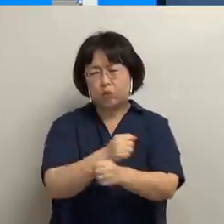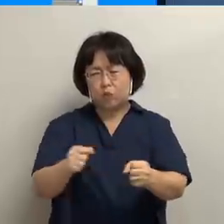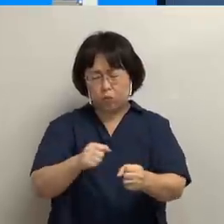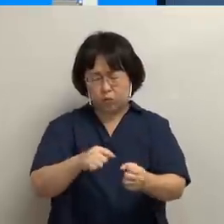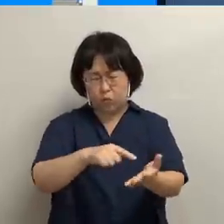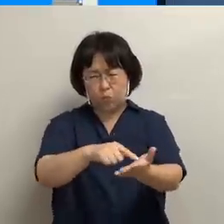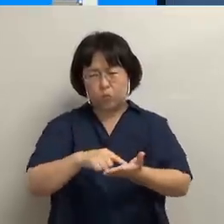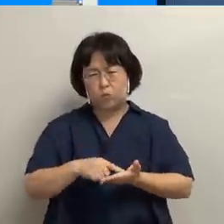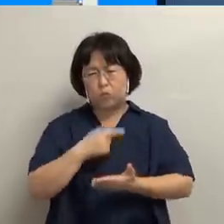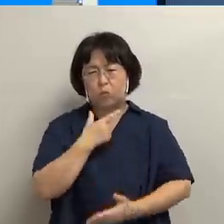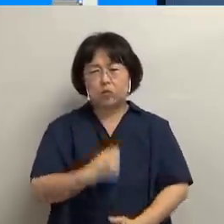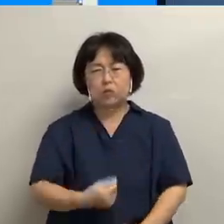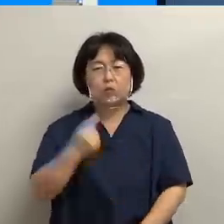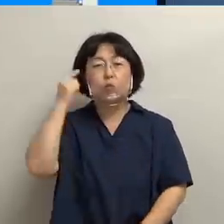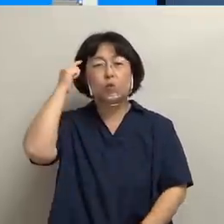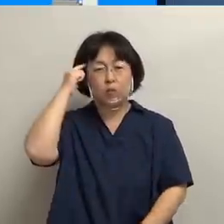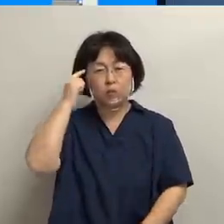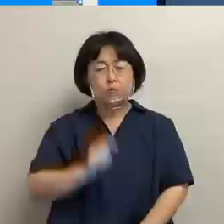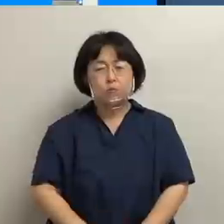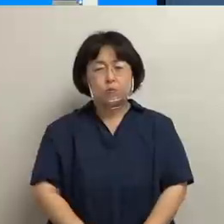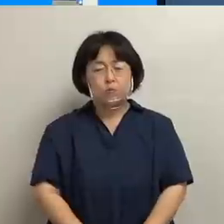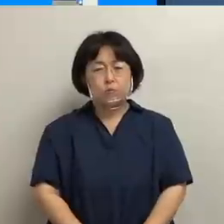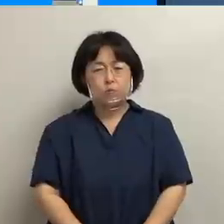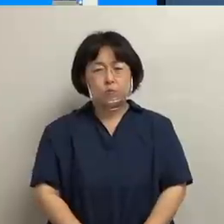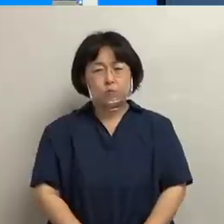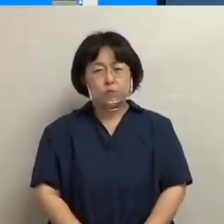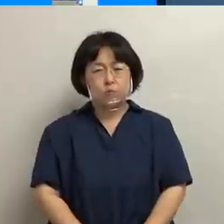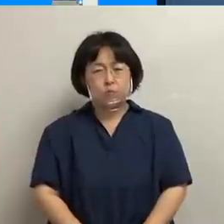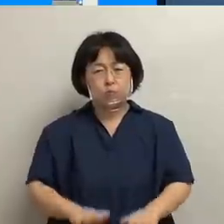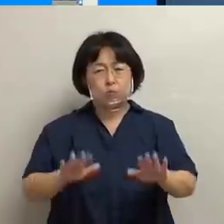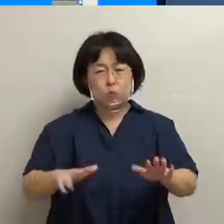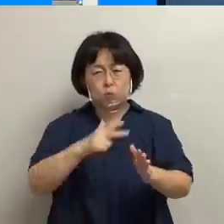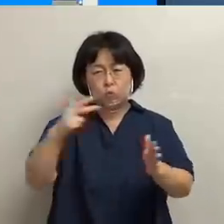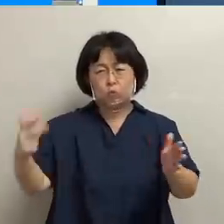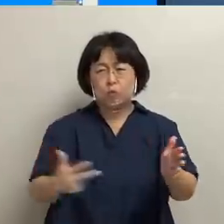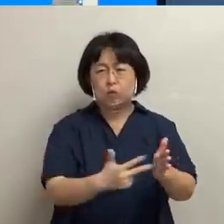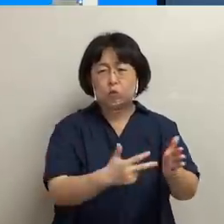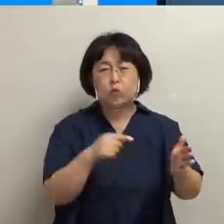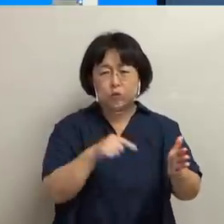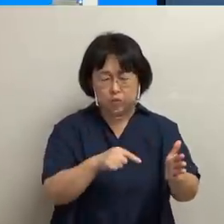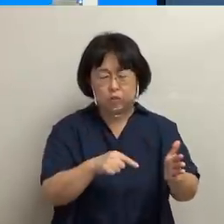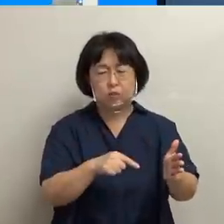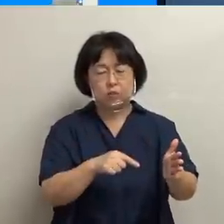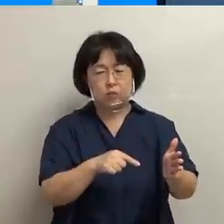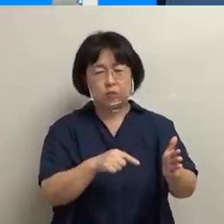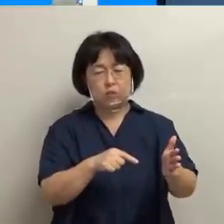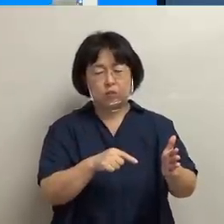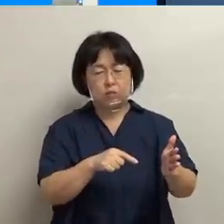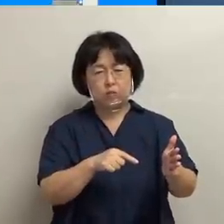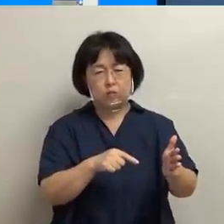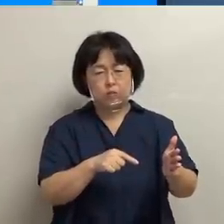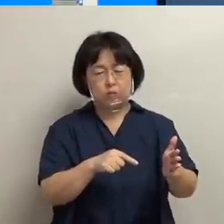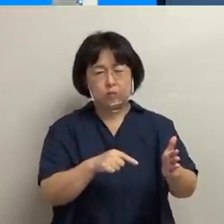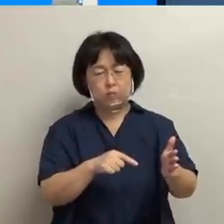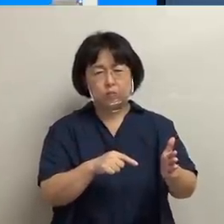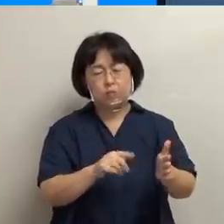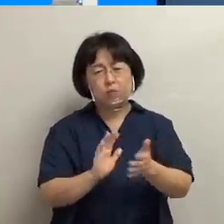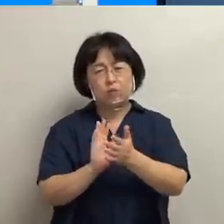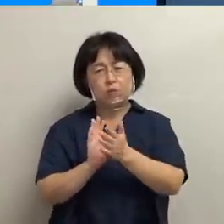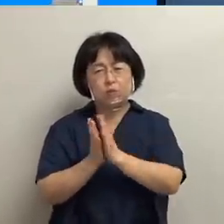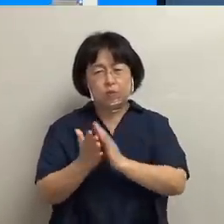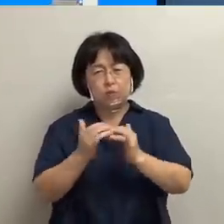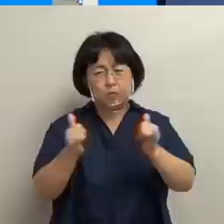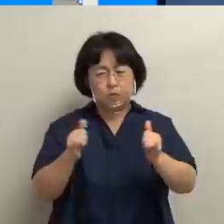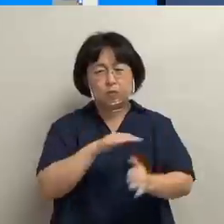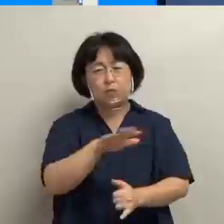思っております今週末にいい全人口に対する県民の全国人口に対する